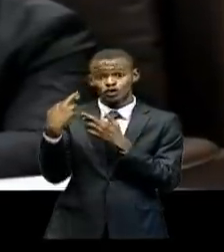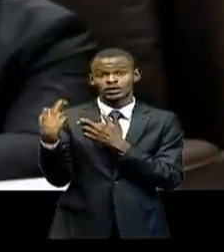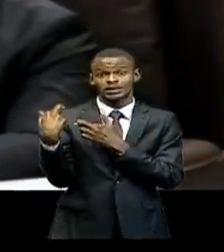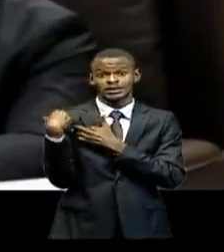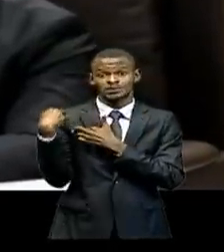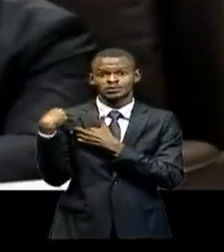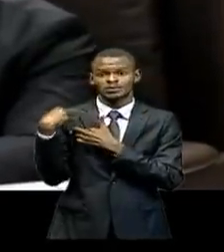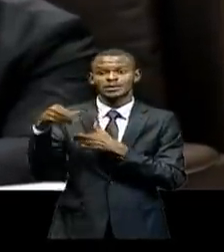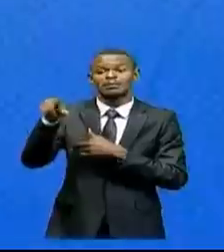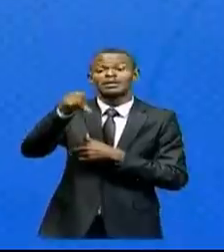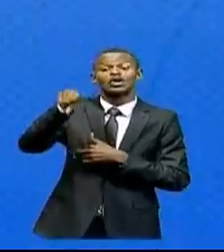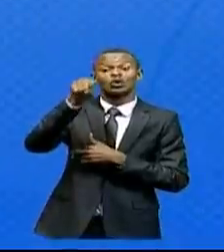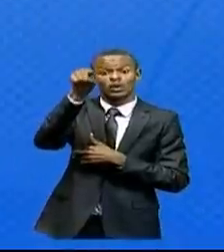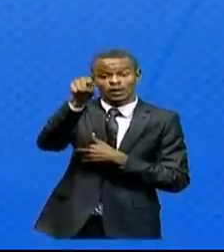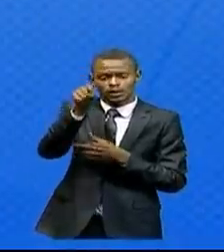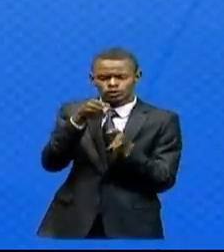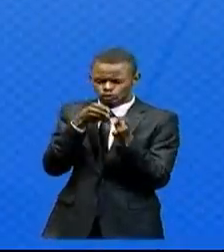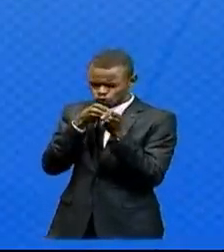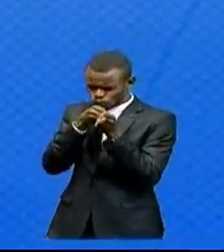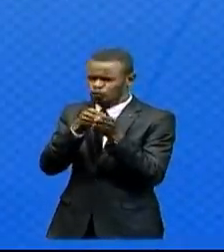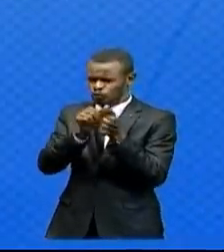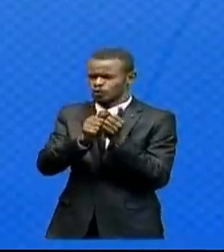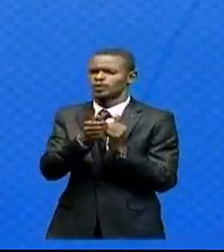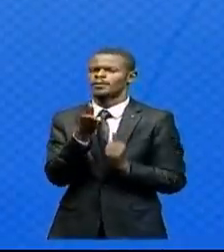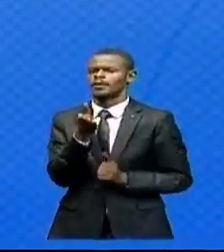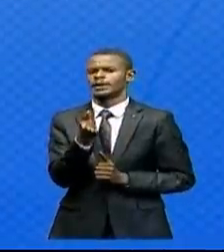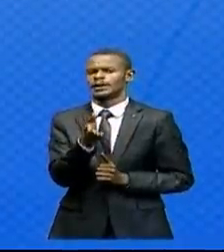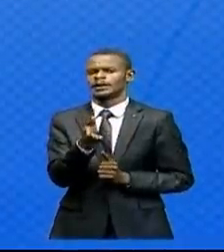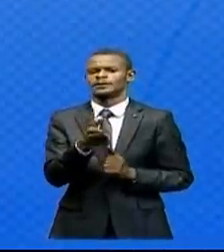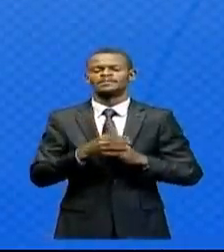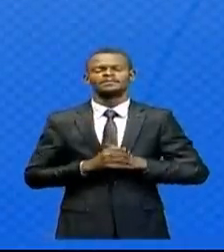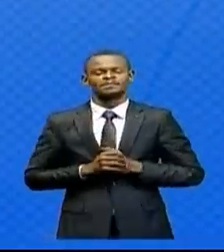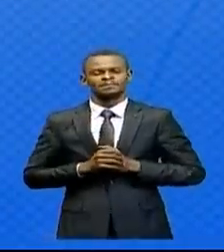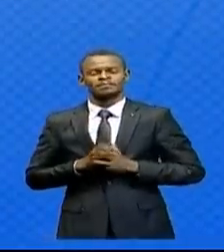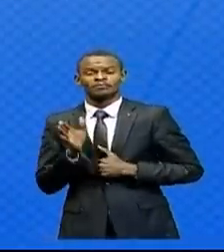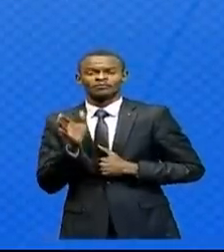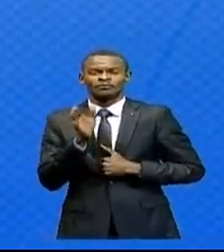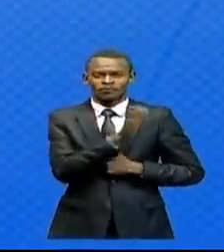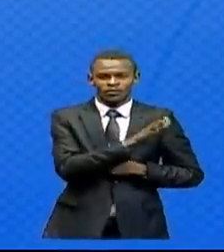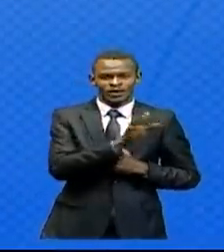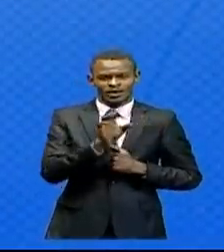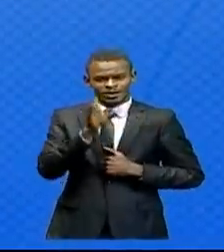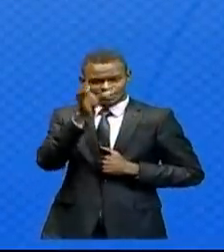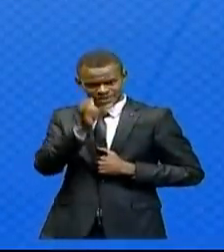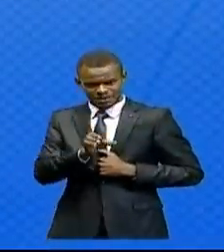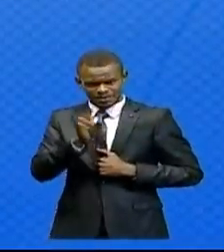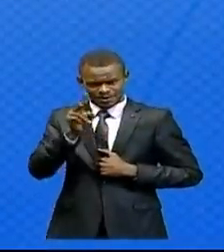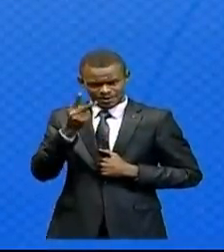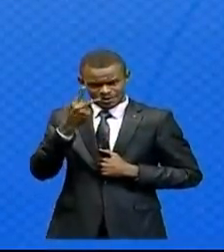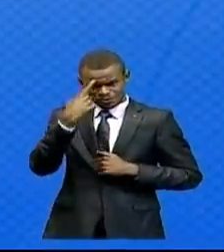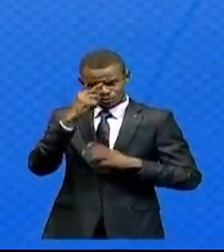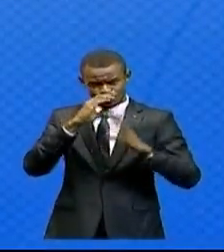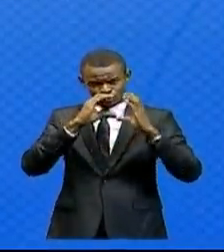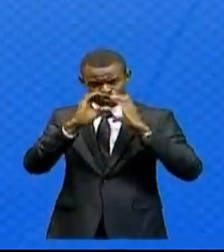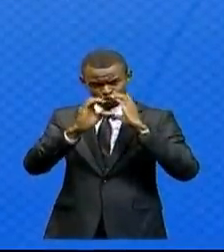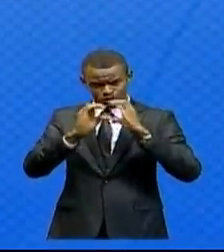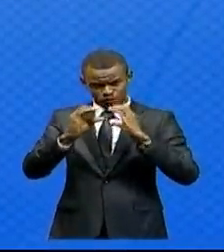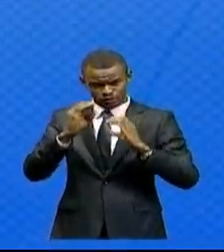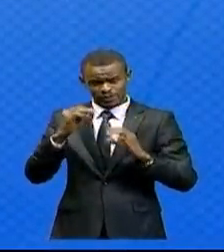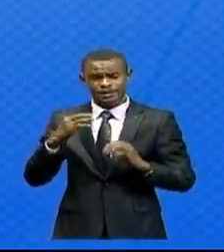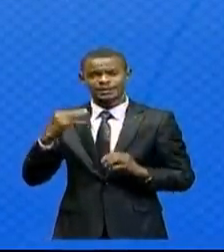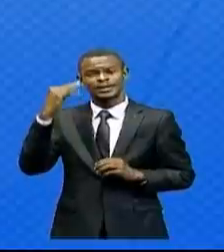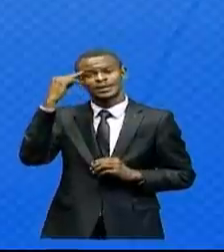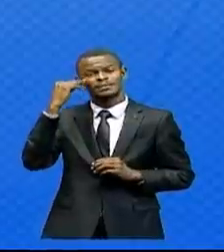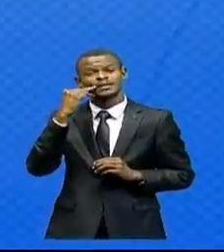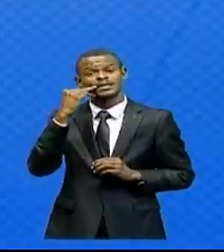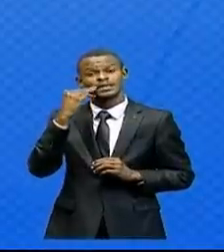la question puisse être suivie de près. Au chapitre 2 du Conseil des ministres de ce jour, relatif